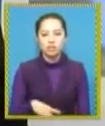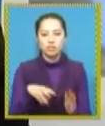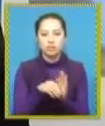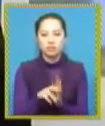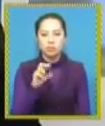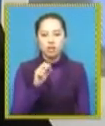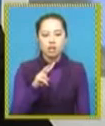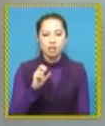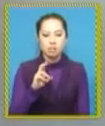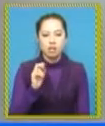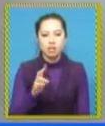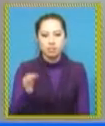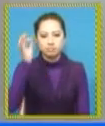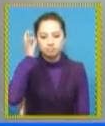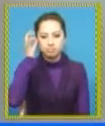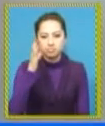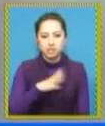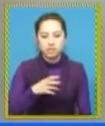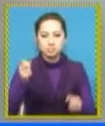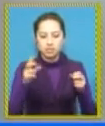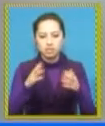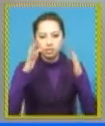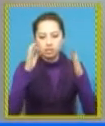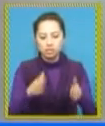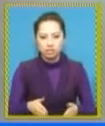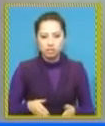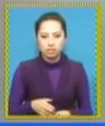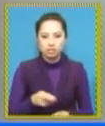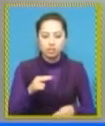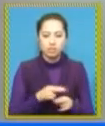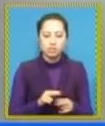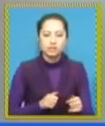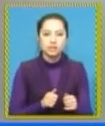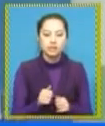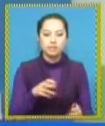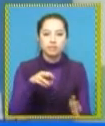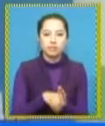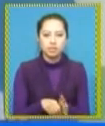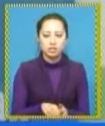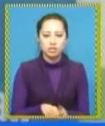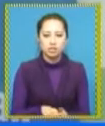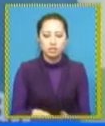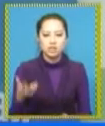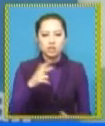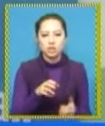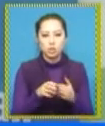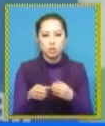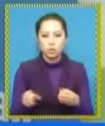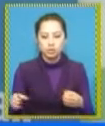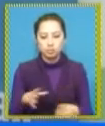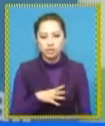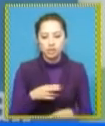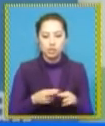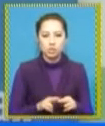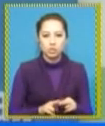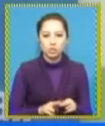Балабек Имашевті еске алуға арналды. Атақты шабандоз есімі ұлықталған жарыс олимпиадалық түрде 3 топқа бөлініп өткізілді. Ауданның